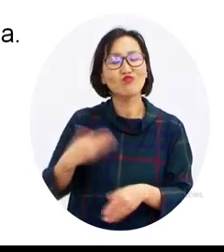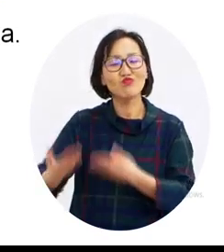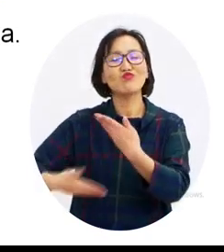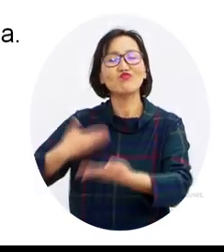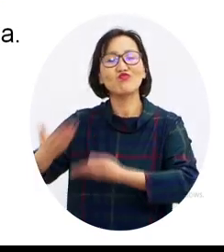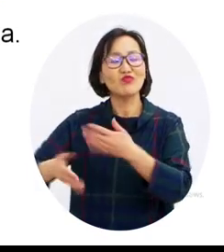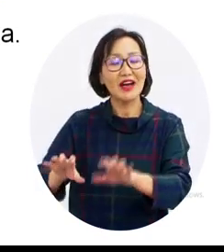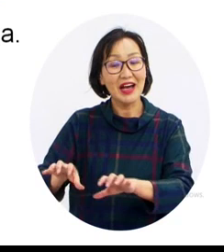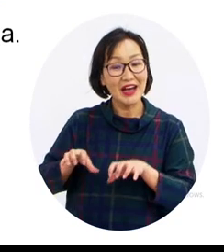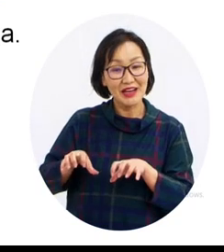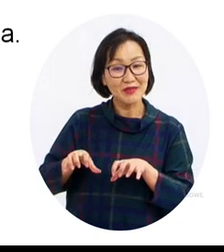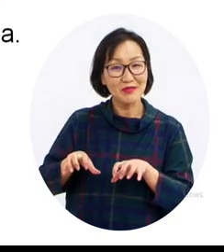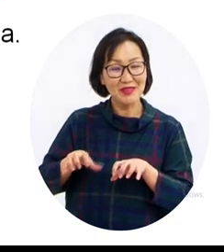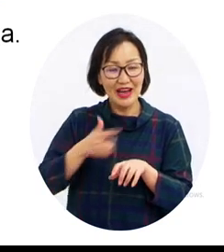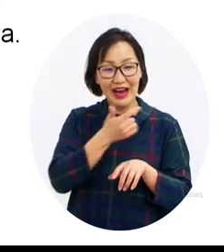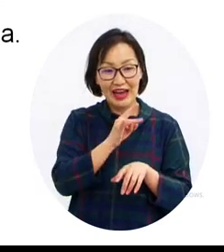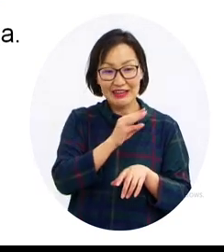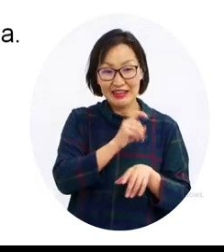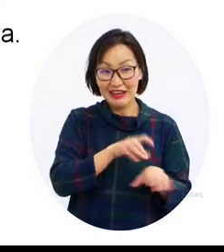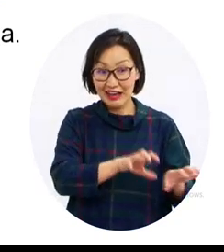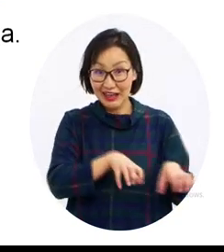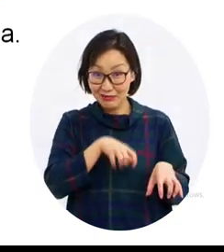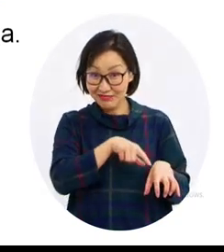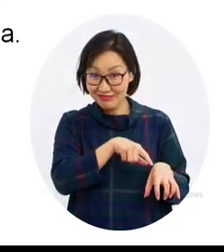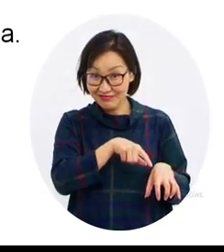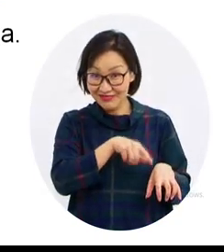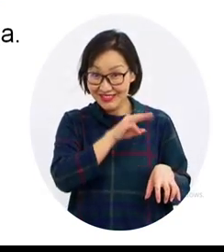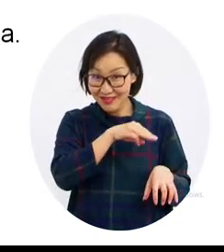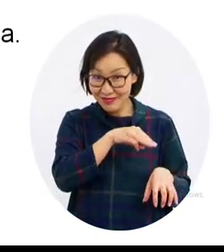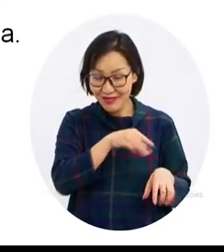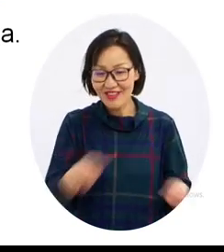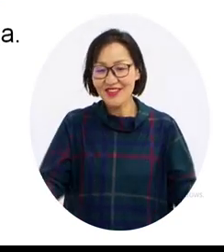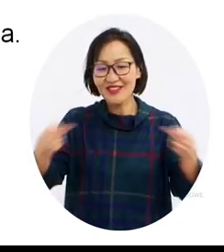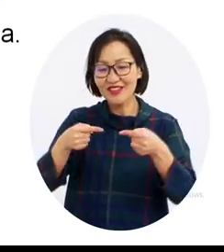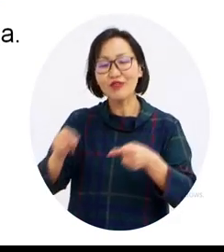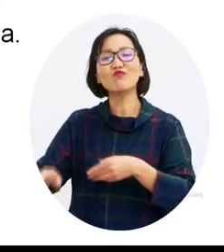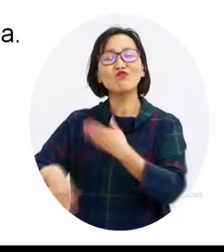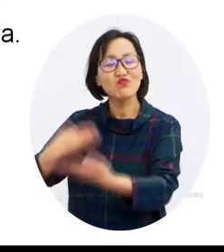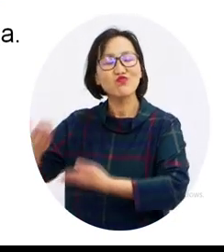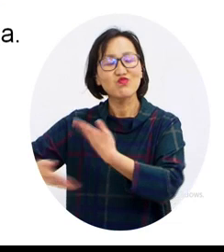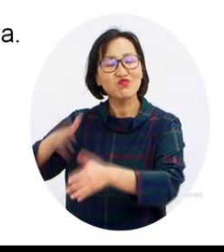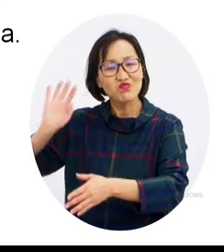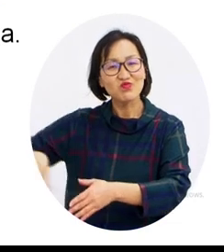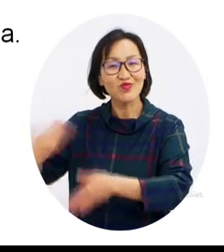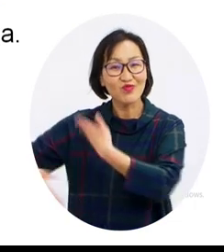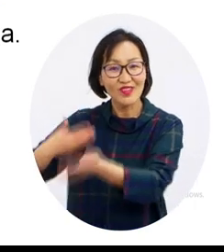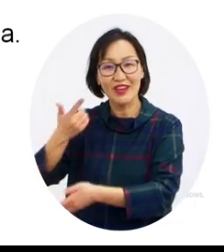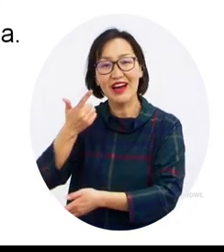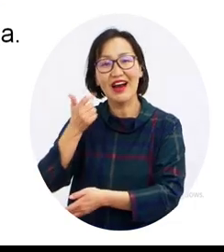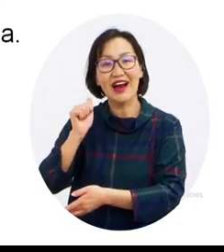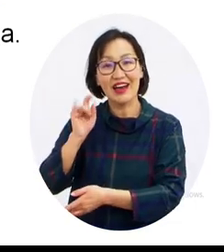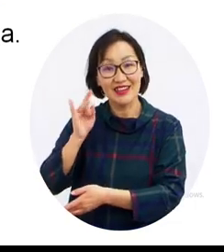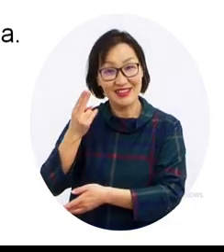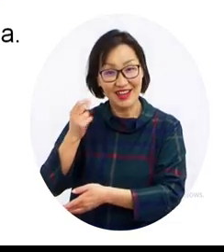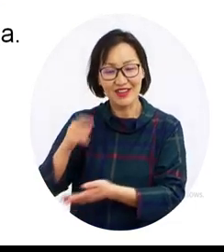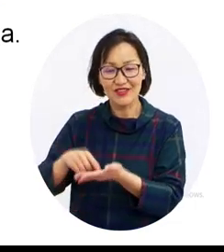байна. Тэгвэл энэ хармлаад байгаа энэ гар татахын эсрэг утгатай хэлцэнийх байна уу? Гар цайлгах байж болох юм байна тийм ээ. За